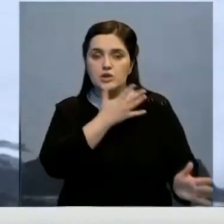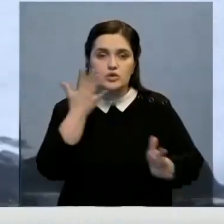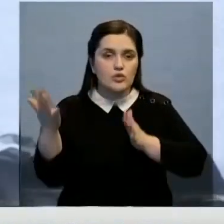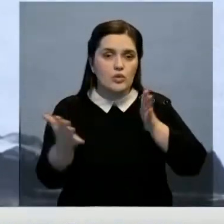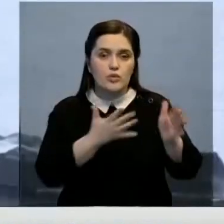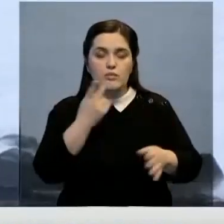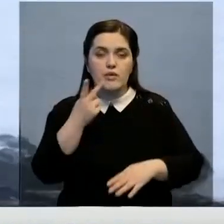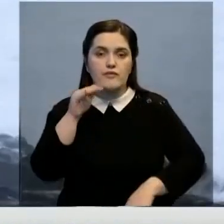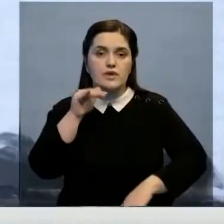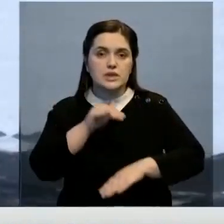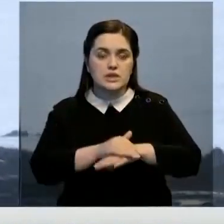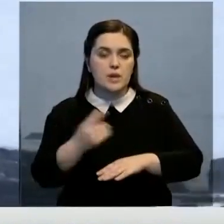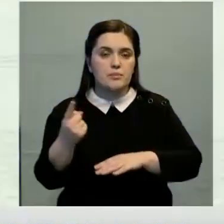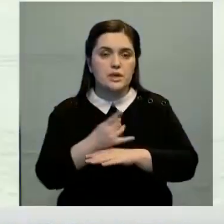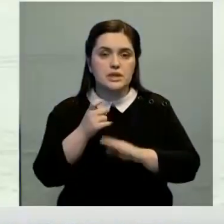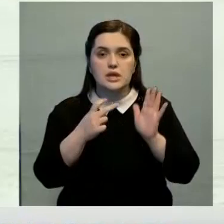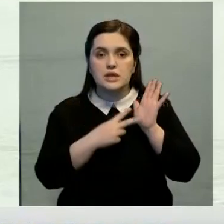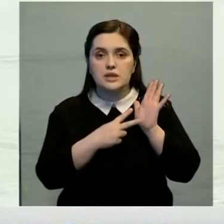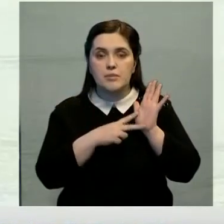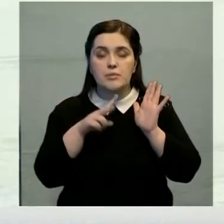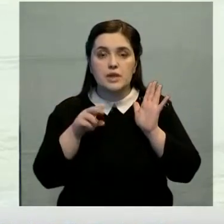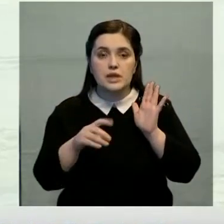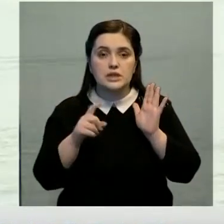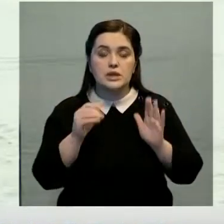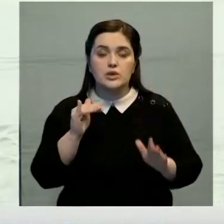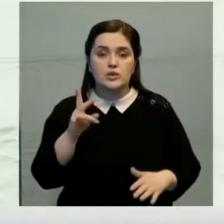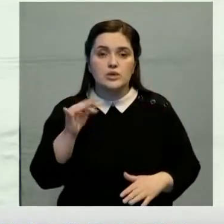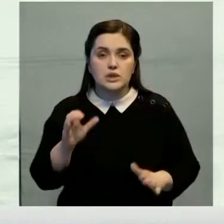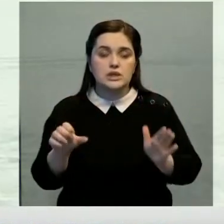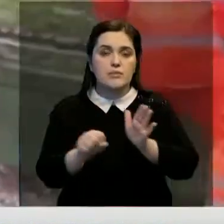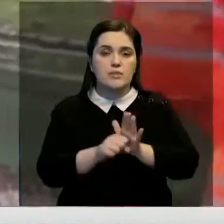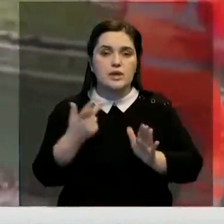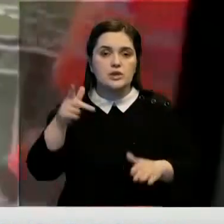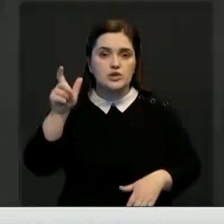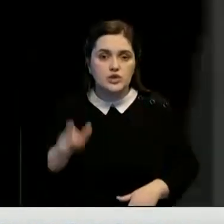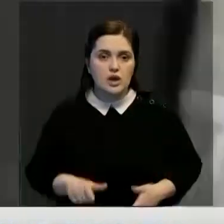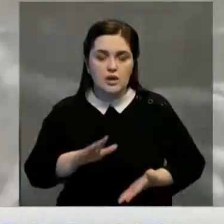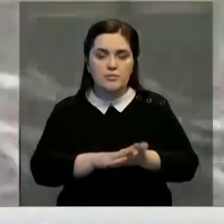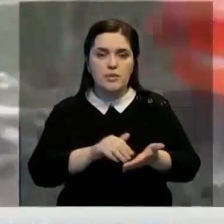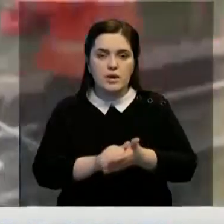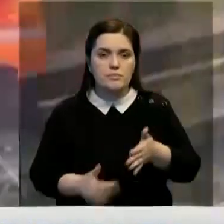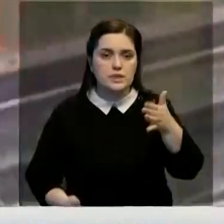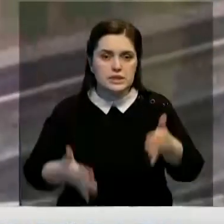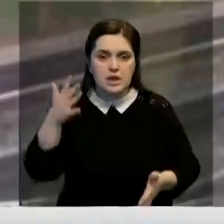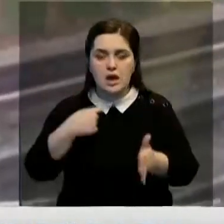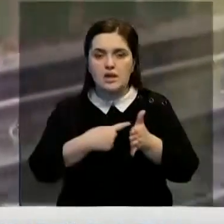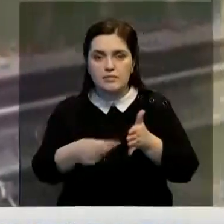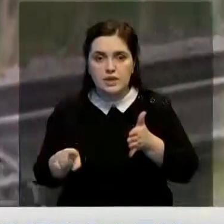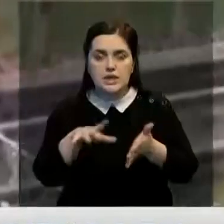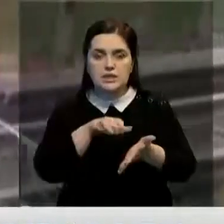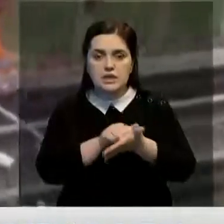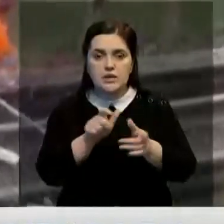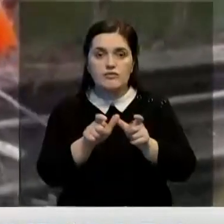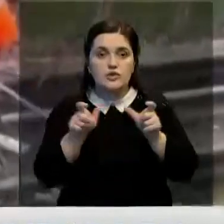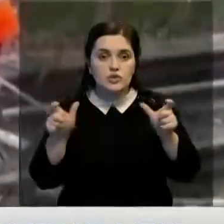королевстве зафиксировали впервые за 7 лет. Только из-за Юнис погибли 3 человека. Разрушены здания, отменены занятия в школах. По